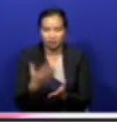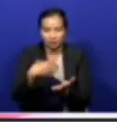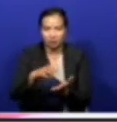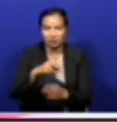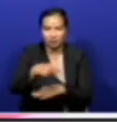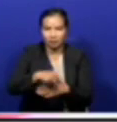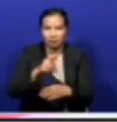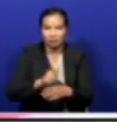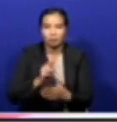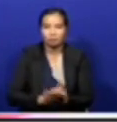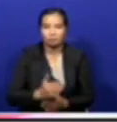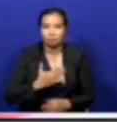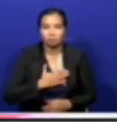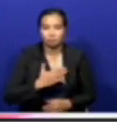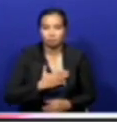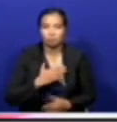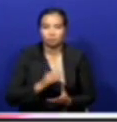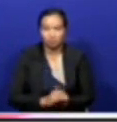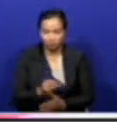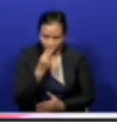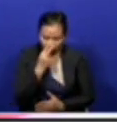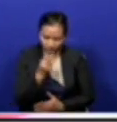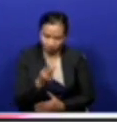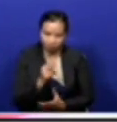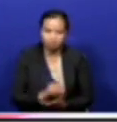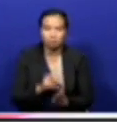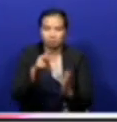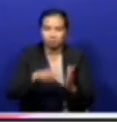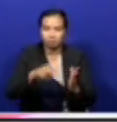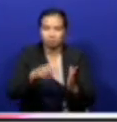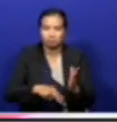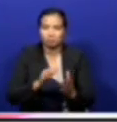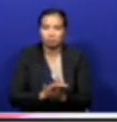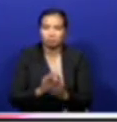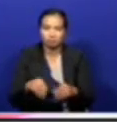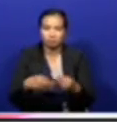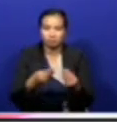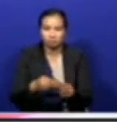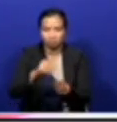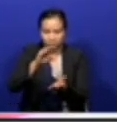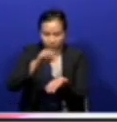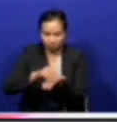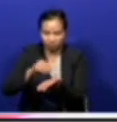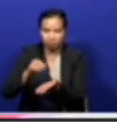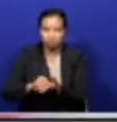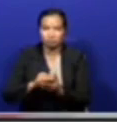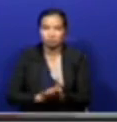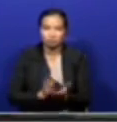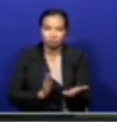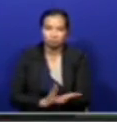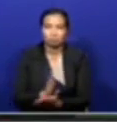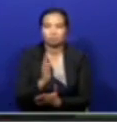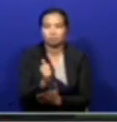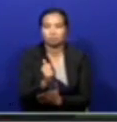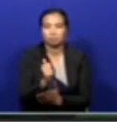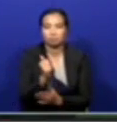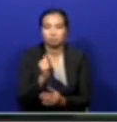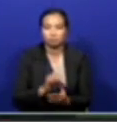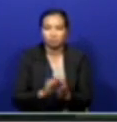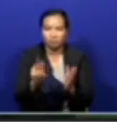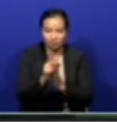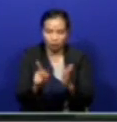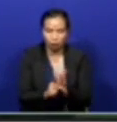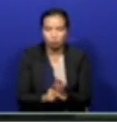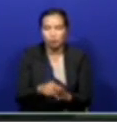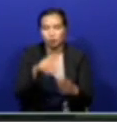ในมุมที่ผมเห็นอย่างนี้นะครับเพื่อจะให้ข้อสังเกตของท่านมันบรรลุผลไม่งั้นกฎหมายจะค้าง